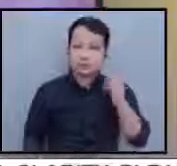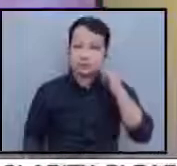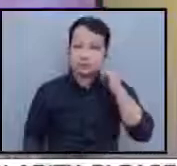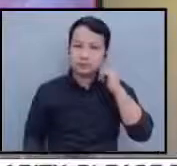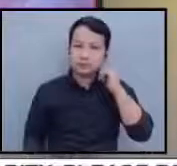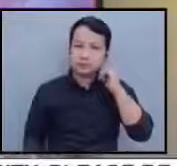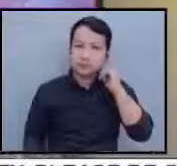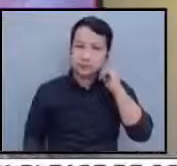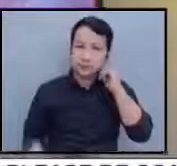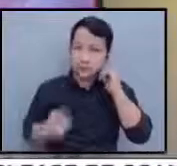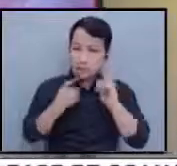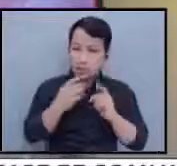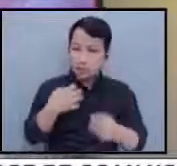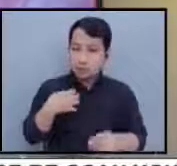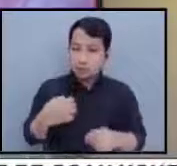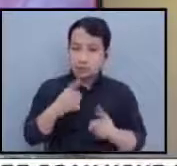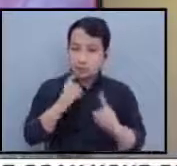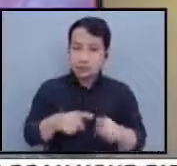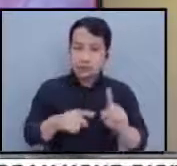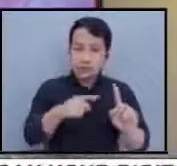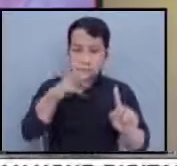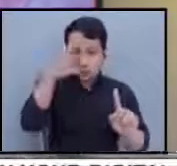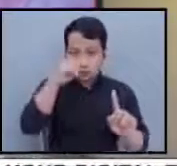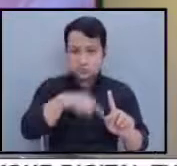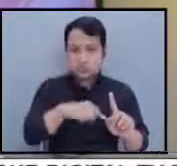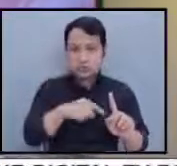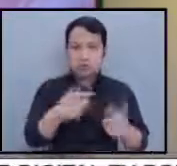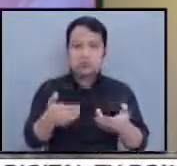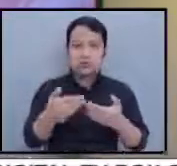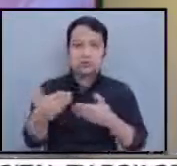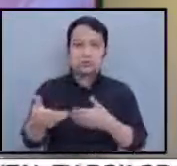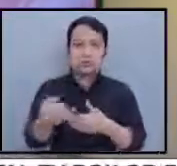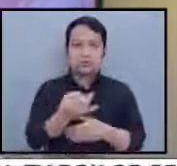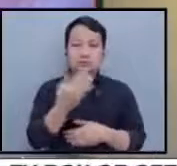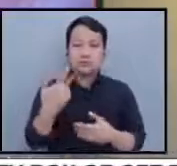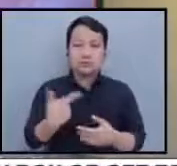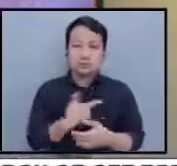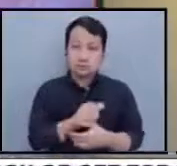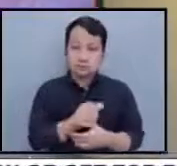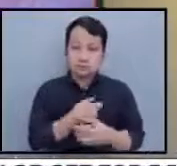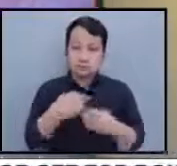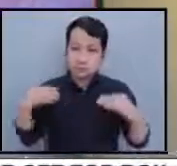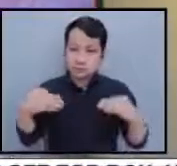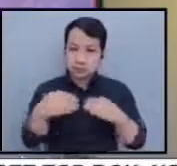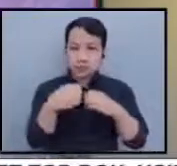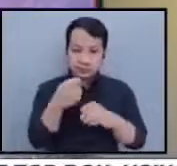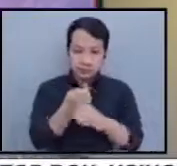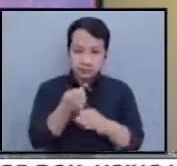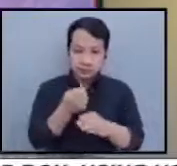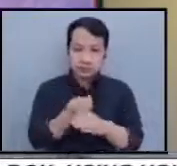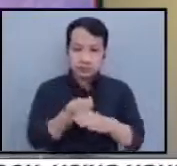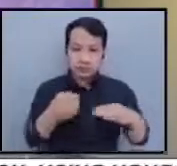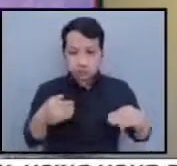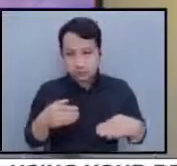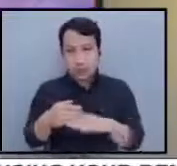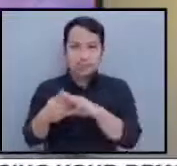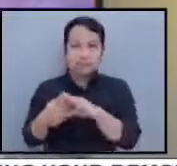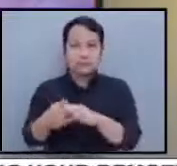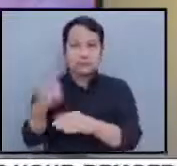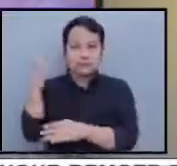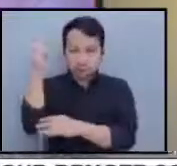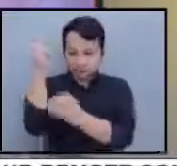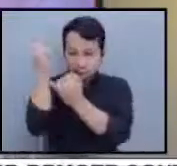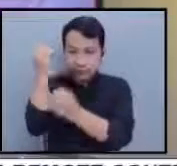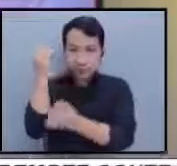Sa police report, isang lalaki ang patay habang ilan din ang sugatan matapos araruhin ng truck ang ilang poste ng